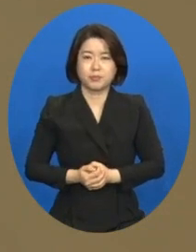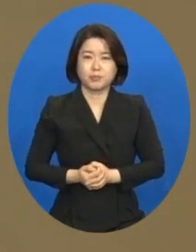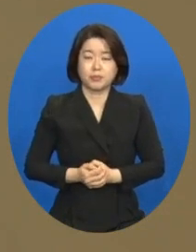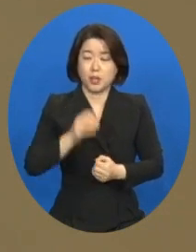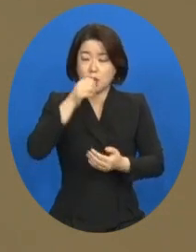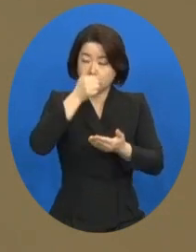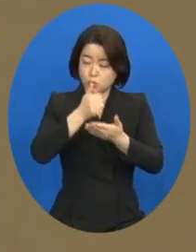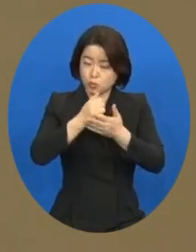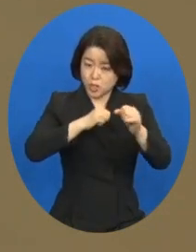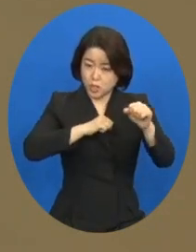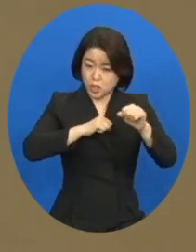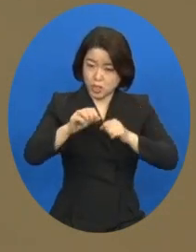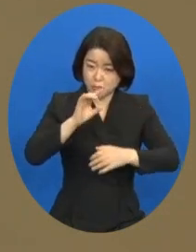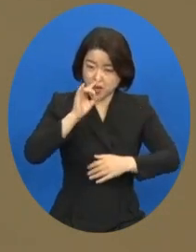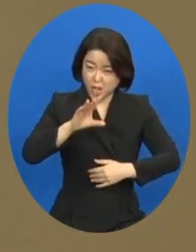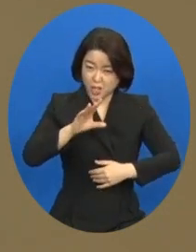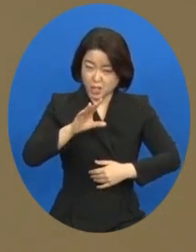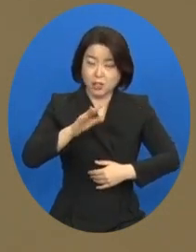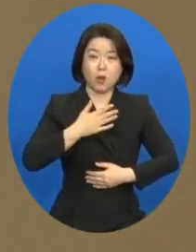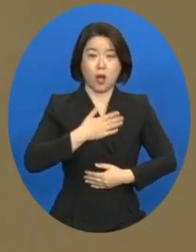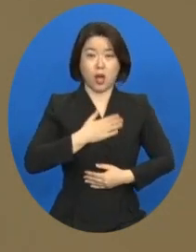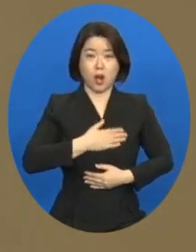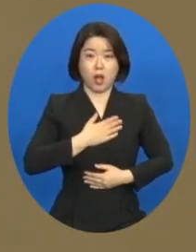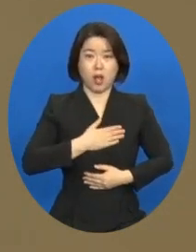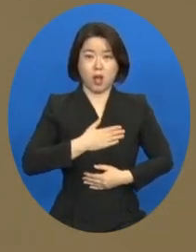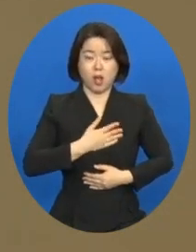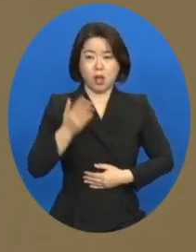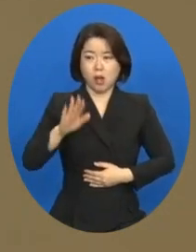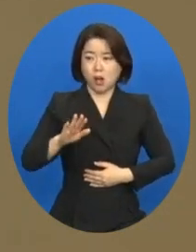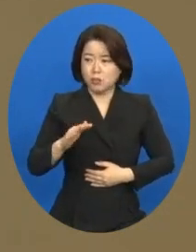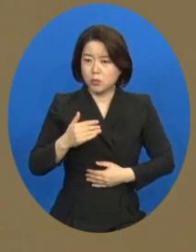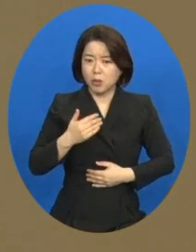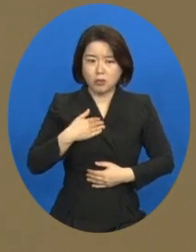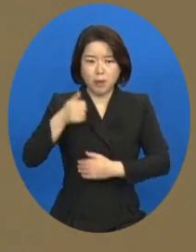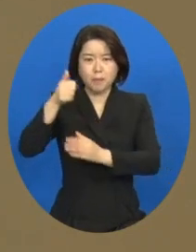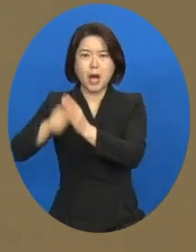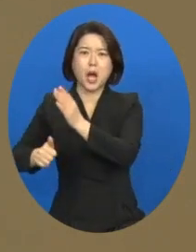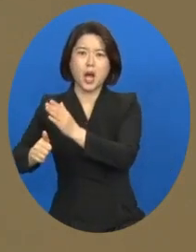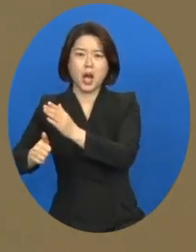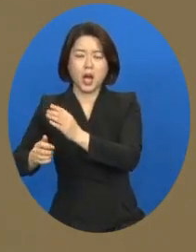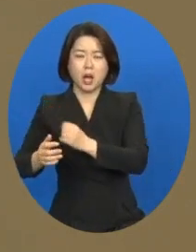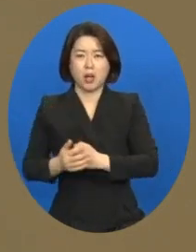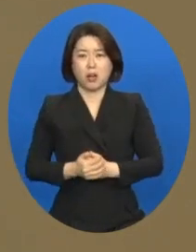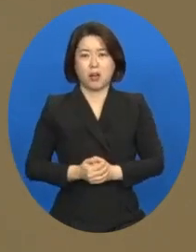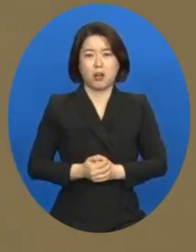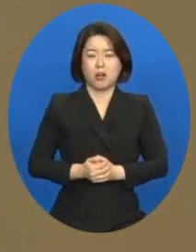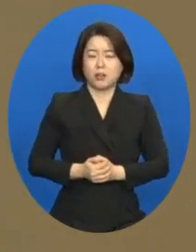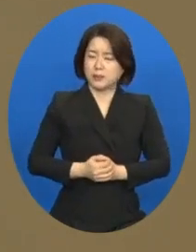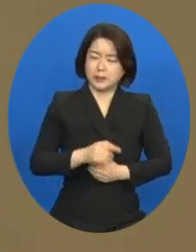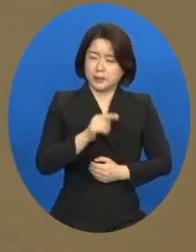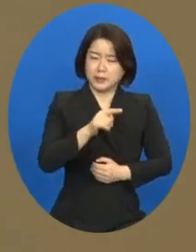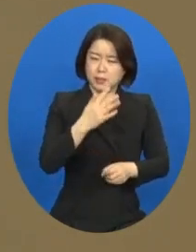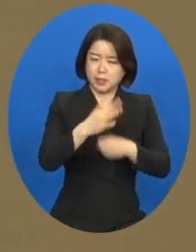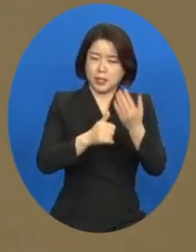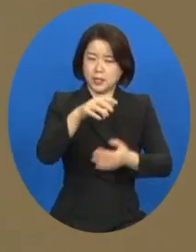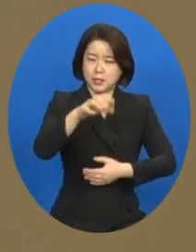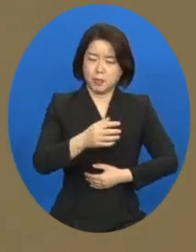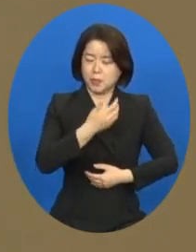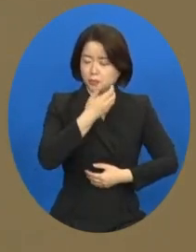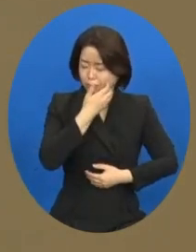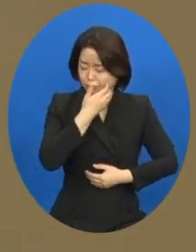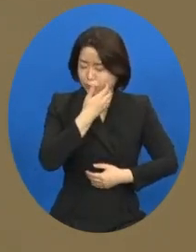죄 지으면 안 된다는 건 알아요. 그런데 지어지는 걸 어떻게 해요? 아우, 이건 하나님 앞에 부끄러운